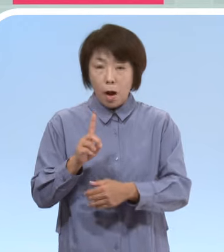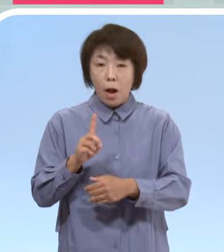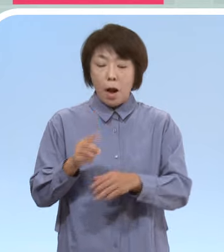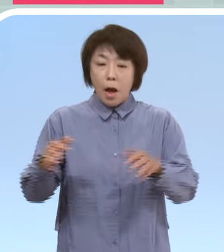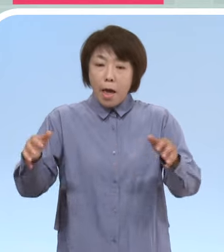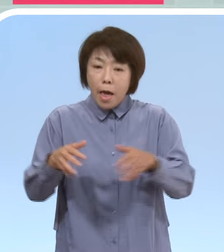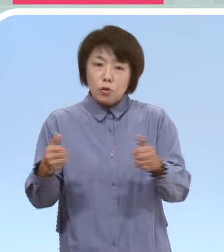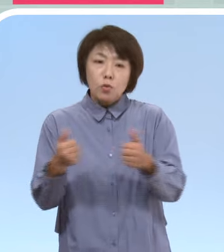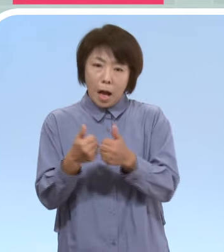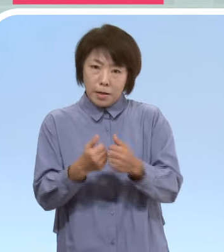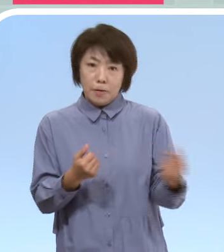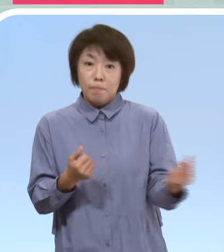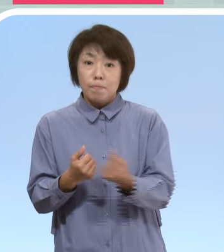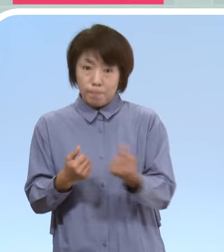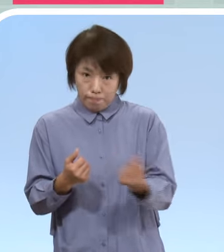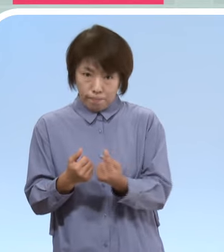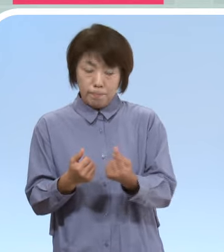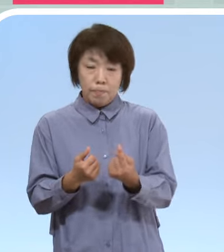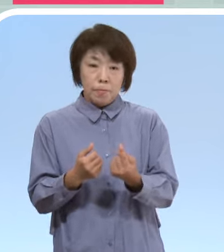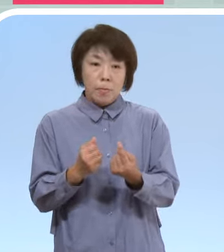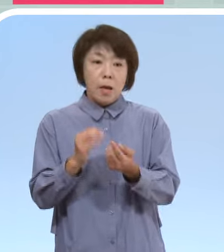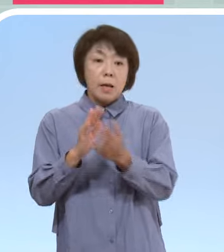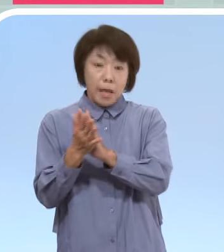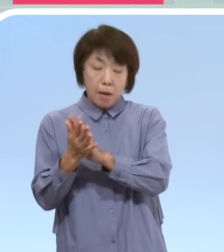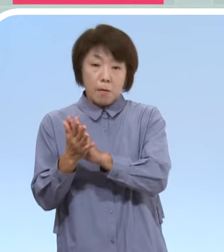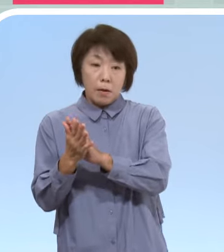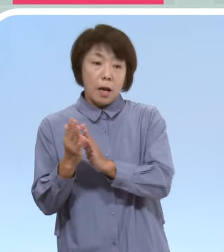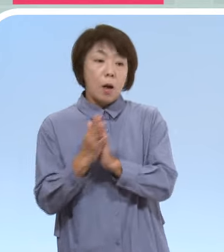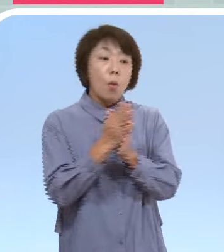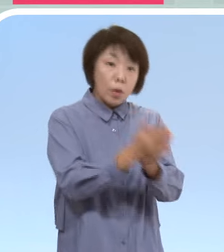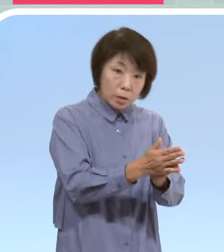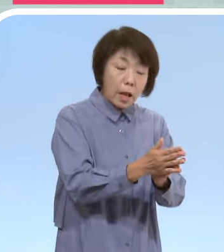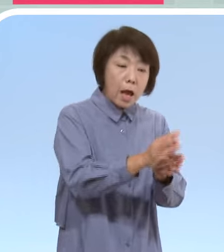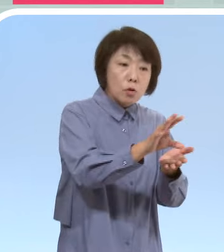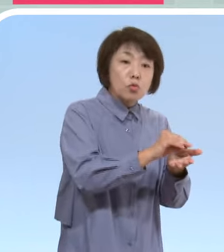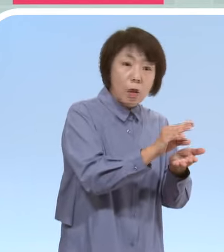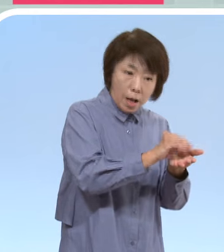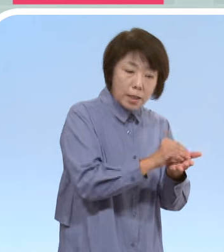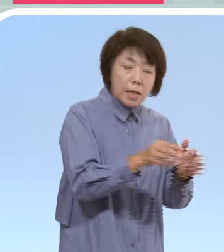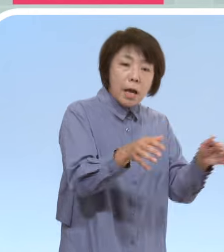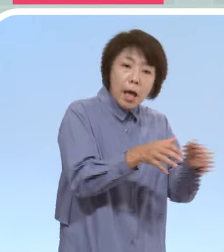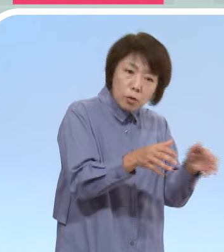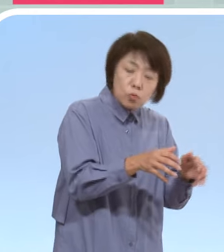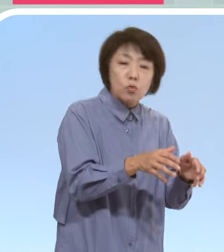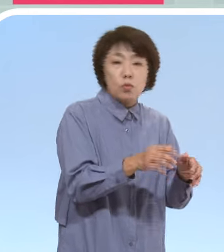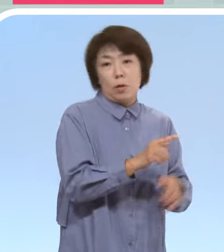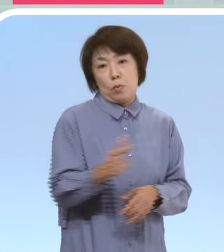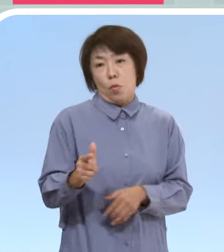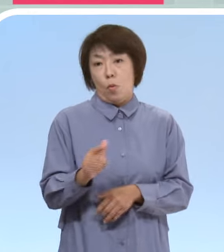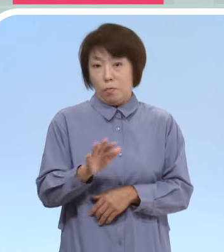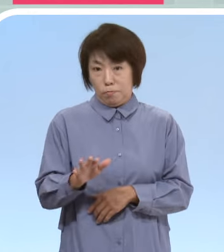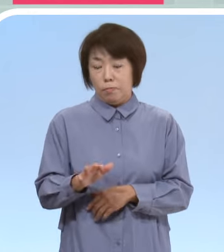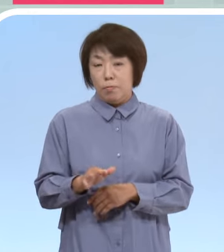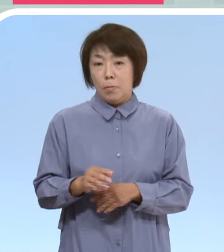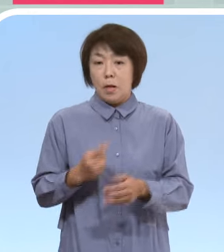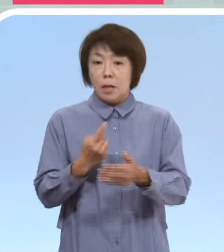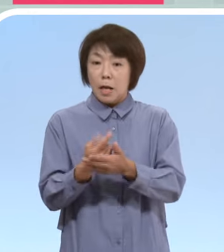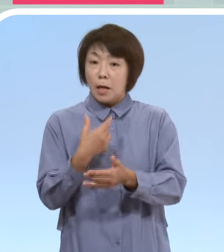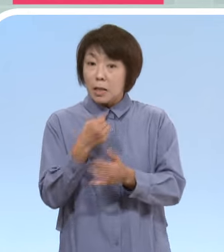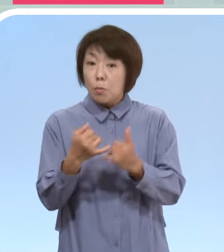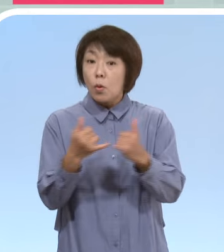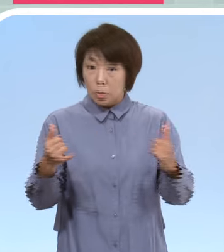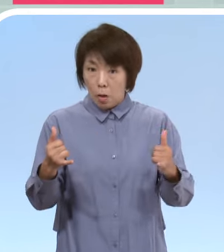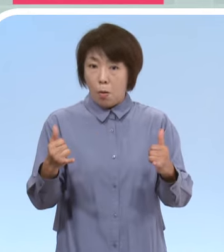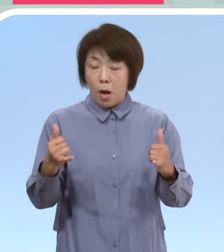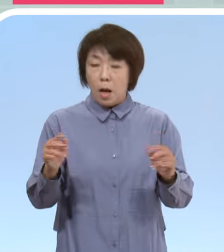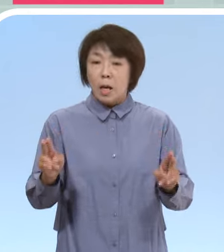内容は編集会議への参加、県の各部署からの依頼を受けての取材や編集など。参